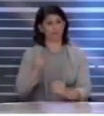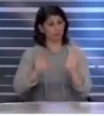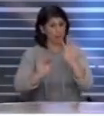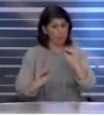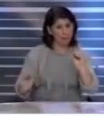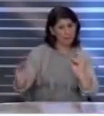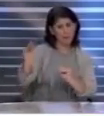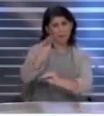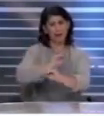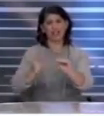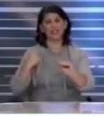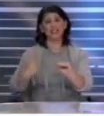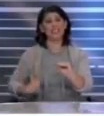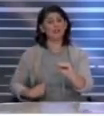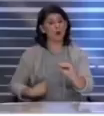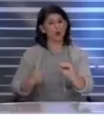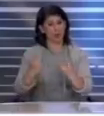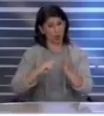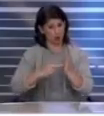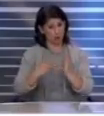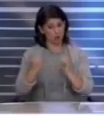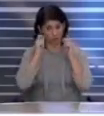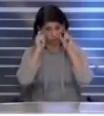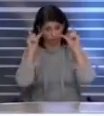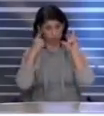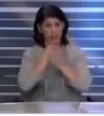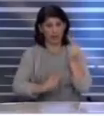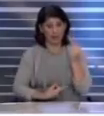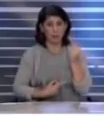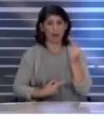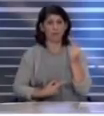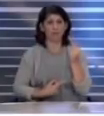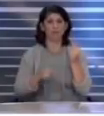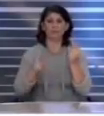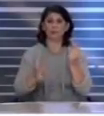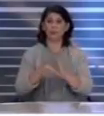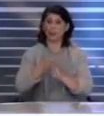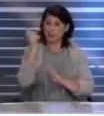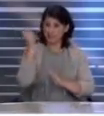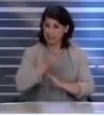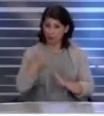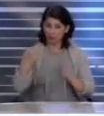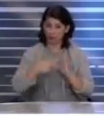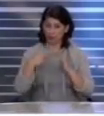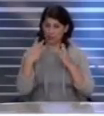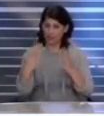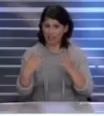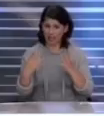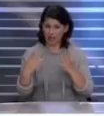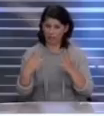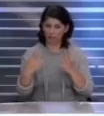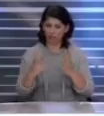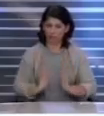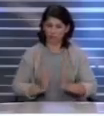αναδιάρθρωση των δημοσίων οικονομικών ήταν θεαματική, με ένα έλλειμμα το οποίο από 15% το 2009 πέρασε σε